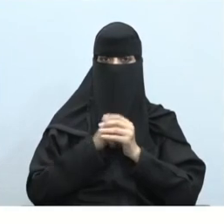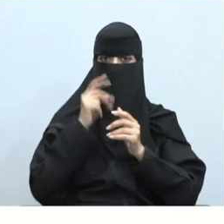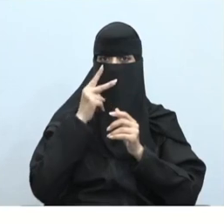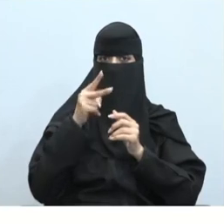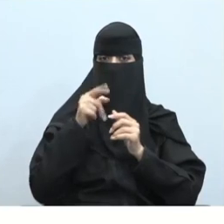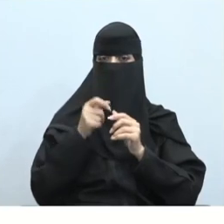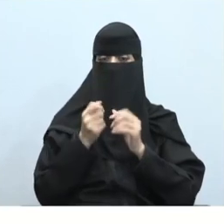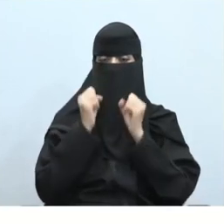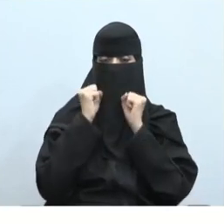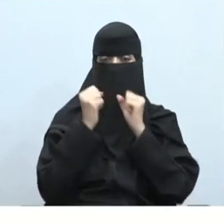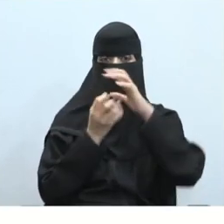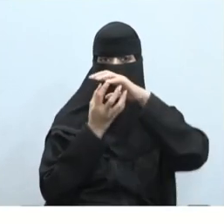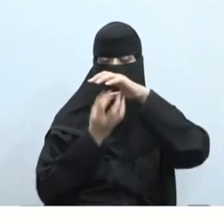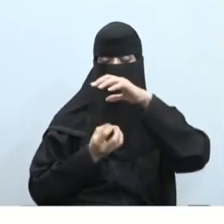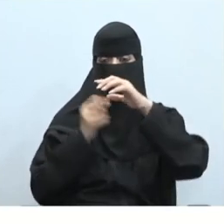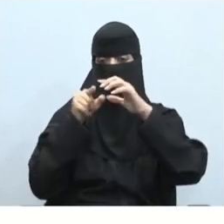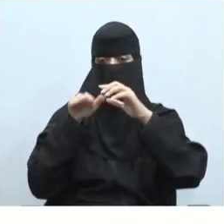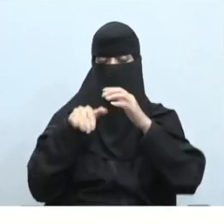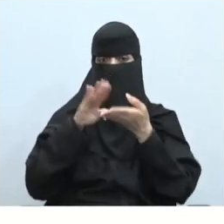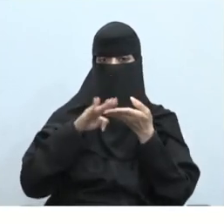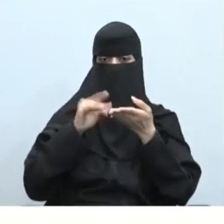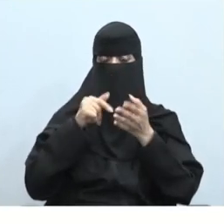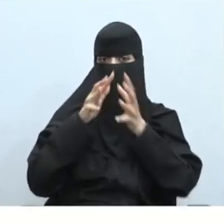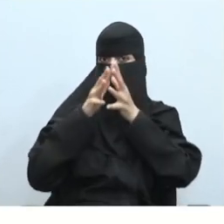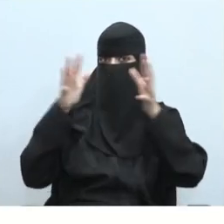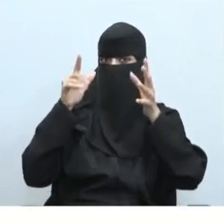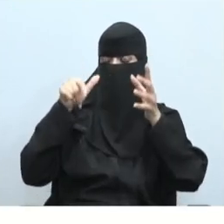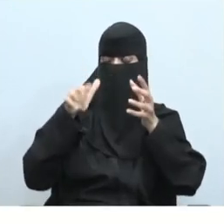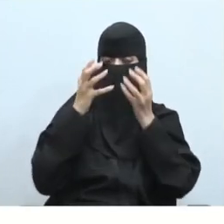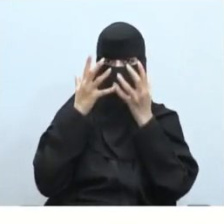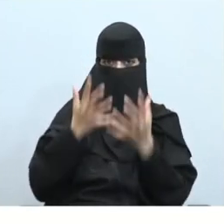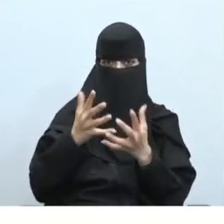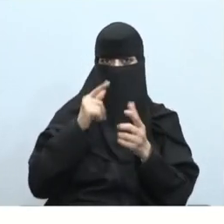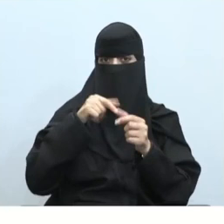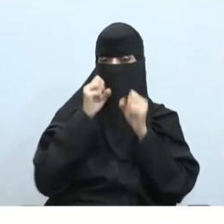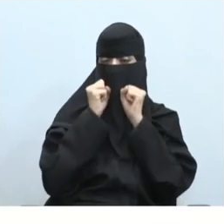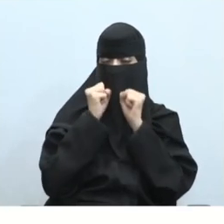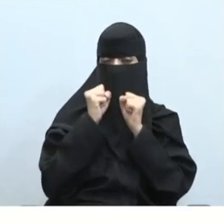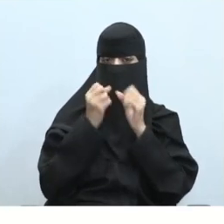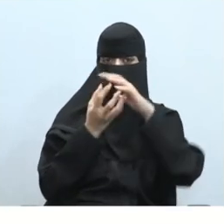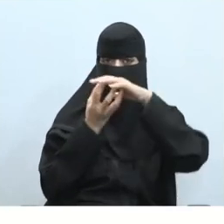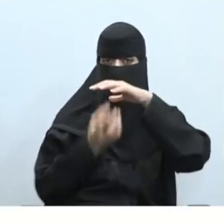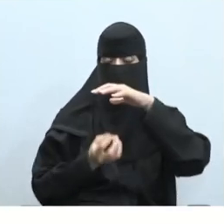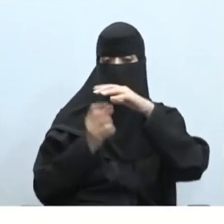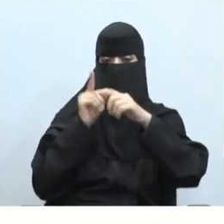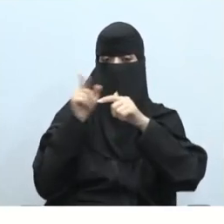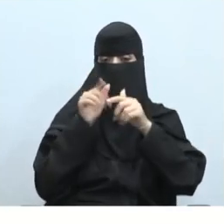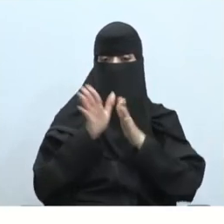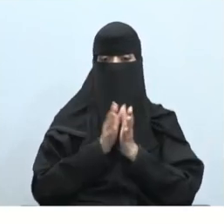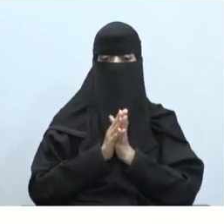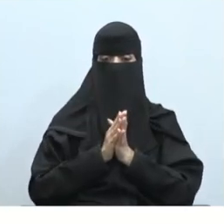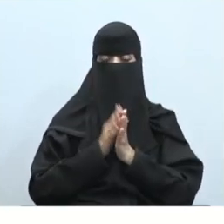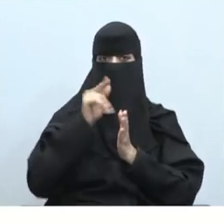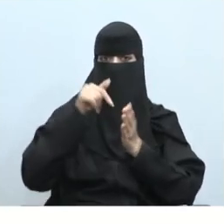قوه الجاذبيه في الارض لعظم حجم الارض كثافتها فهي شديده الجذب للاشياء